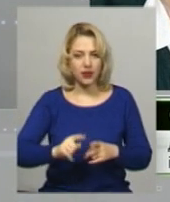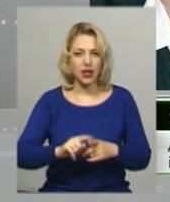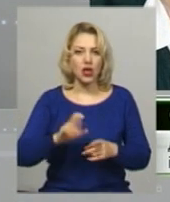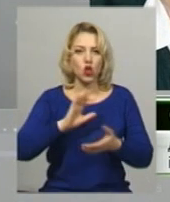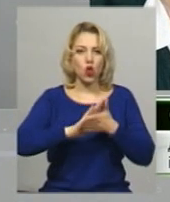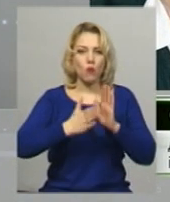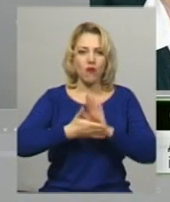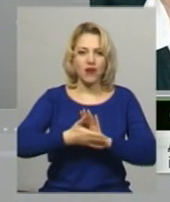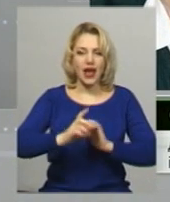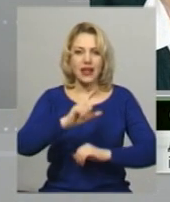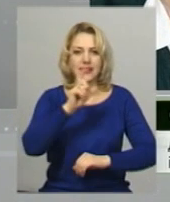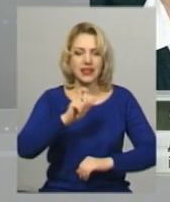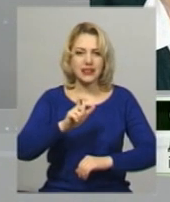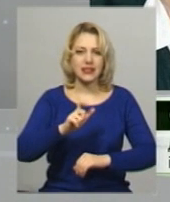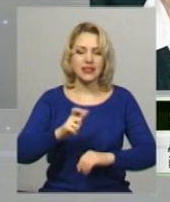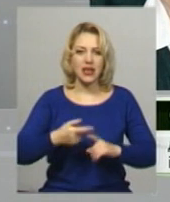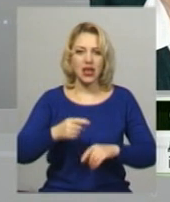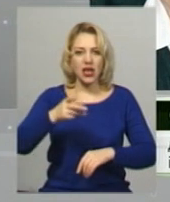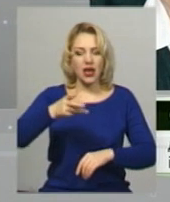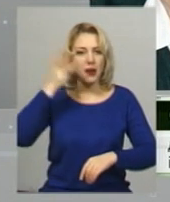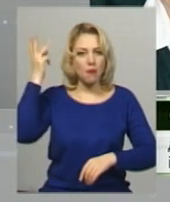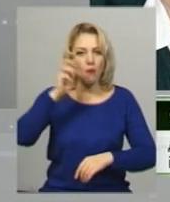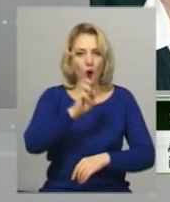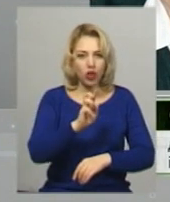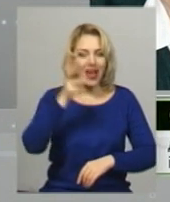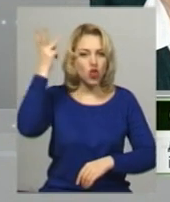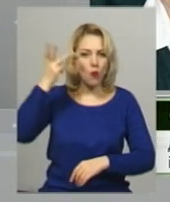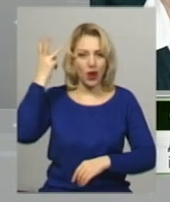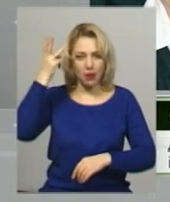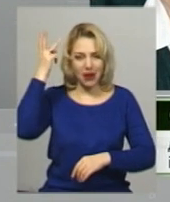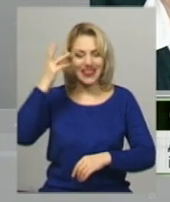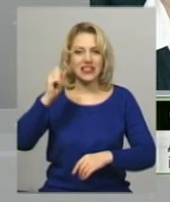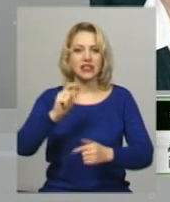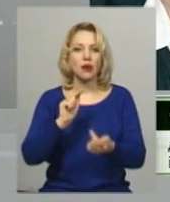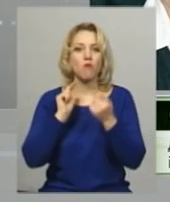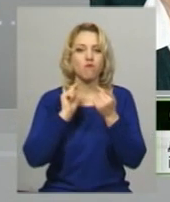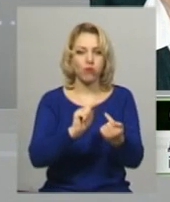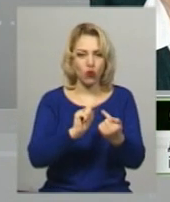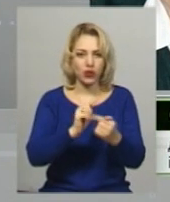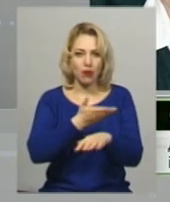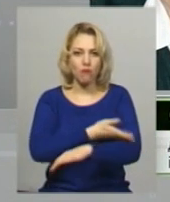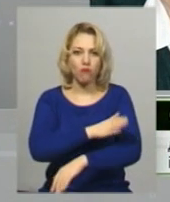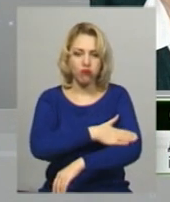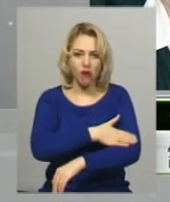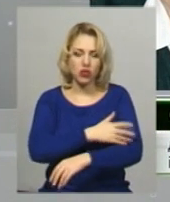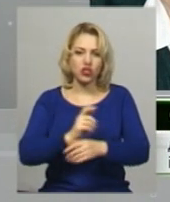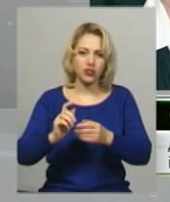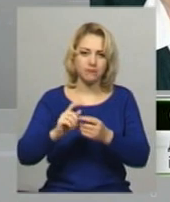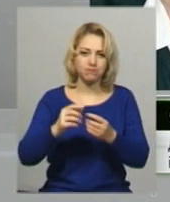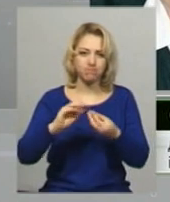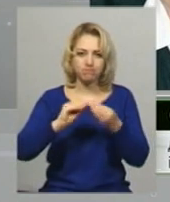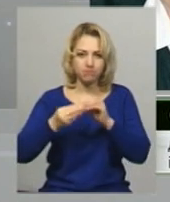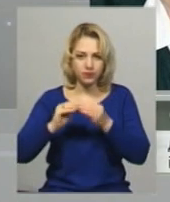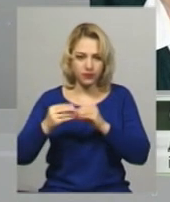проти Польщі. Майже половина листа – це дипломатичні такі реверанси, які виписує турецький султан в бік